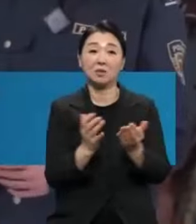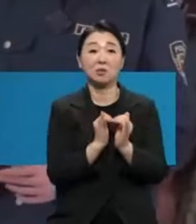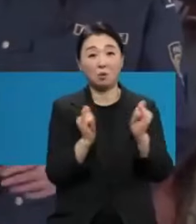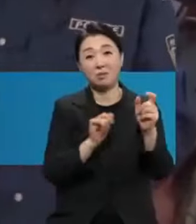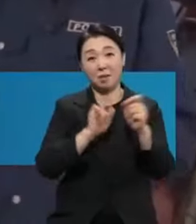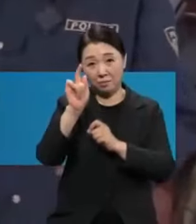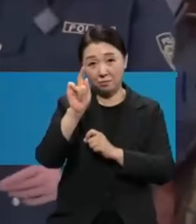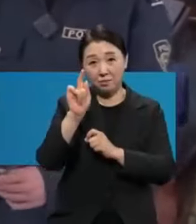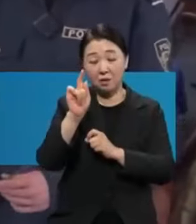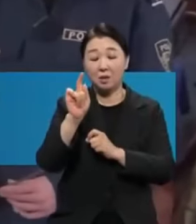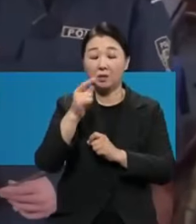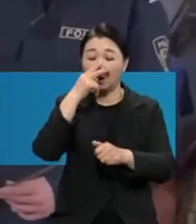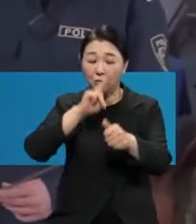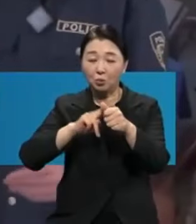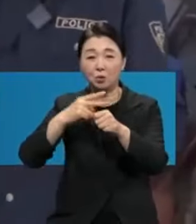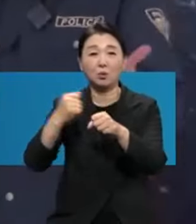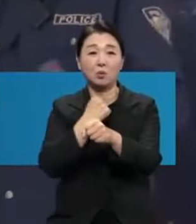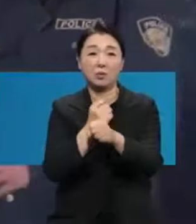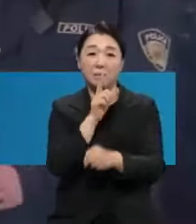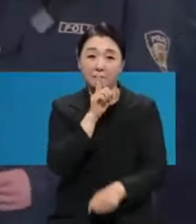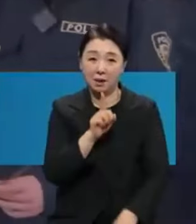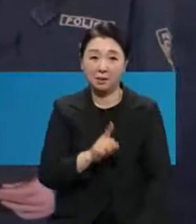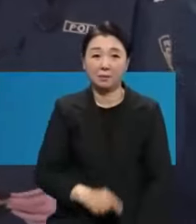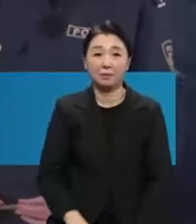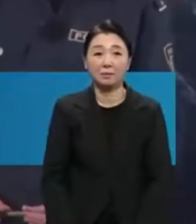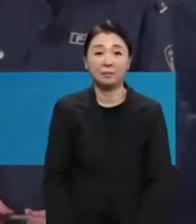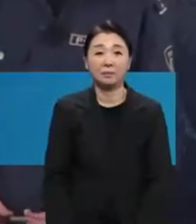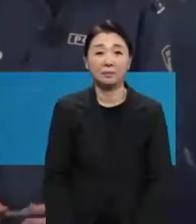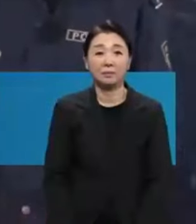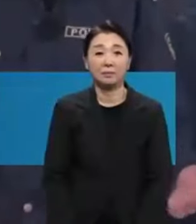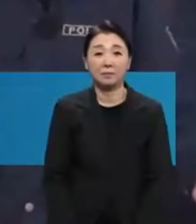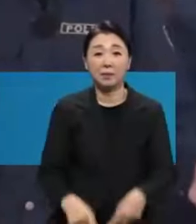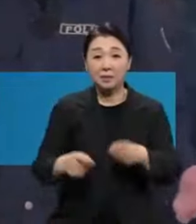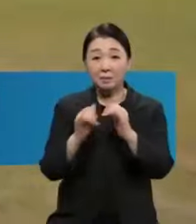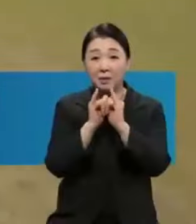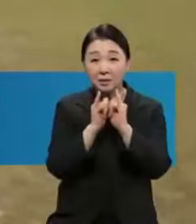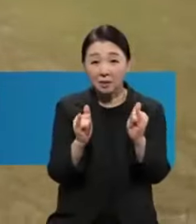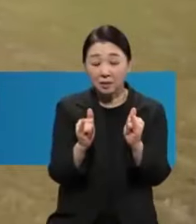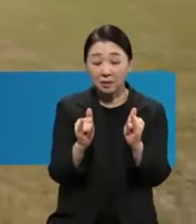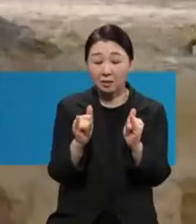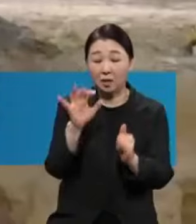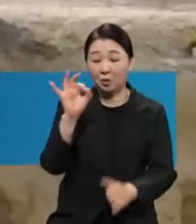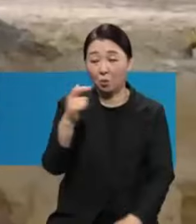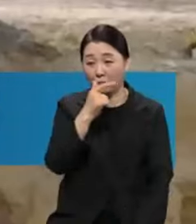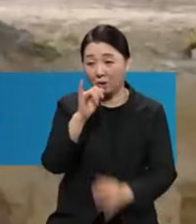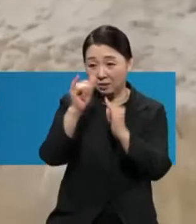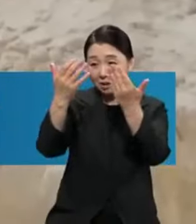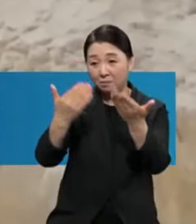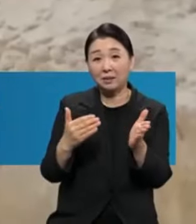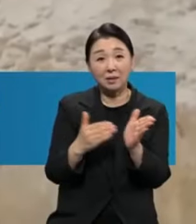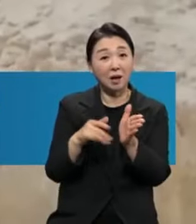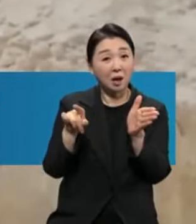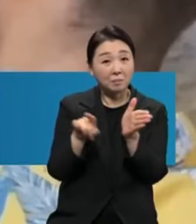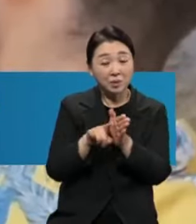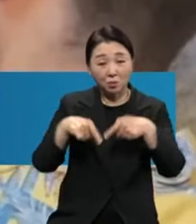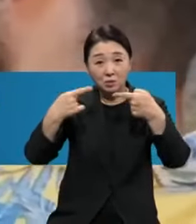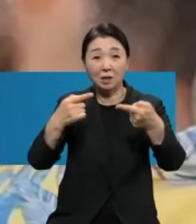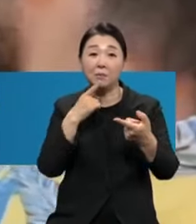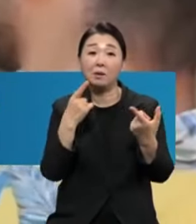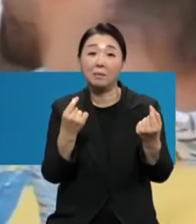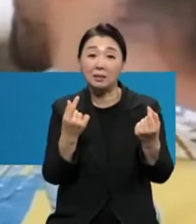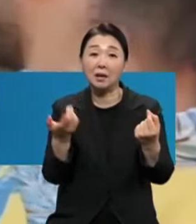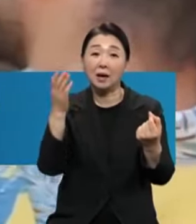직원들이며 여러 도전도 조작됐다고 주장했습니다. 참가자들이 거액의 상금을 받을 거라고 믿고